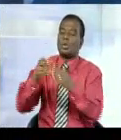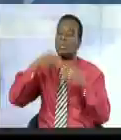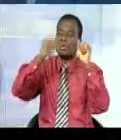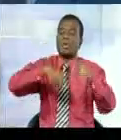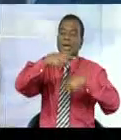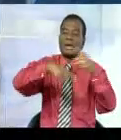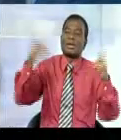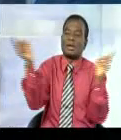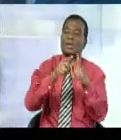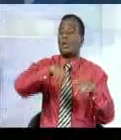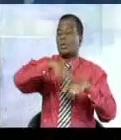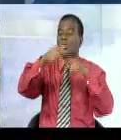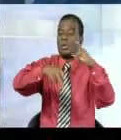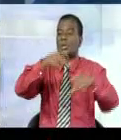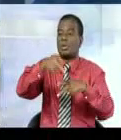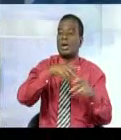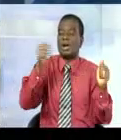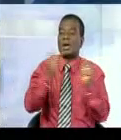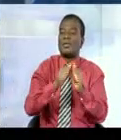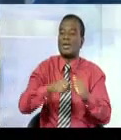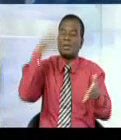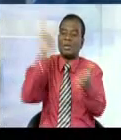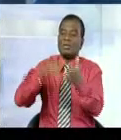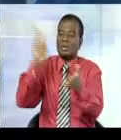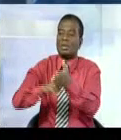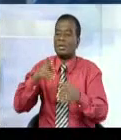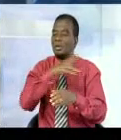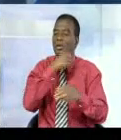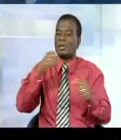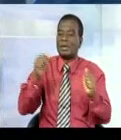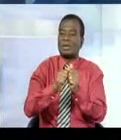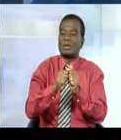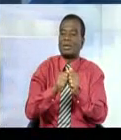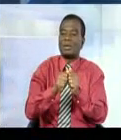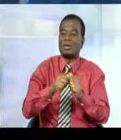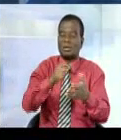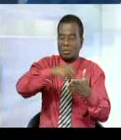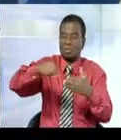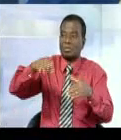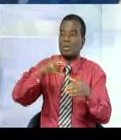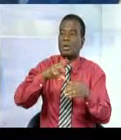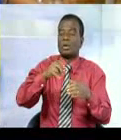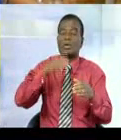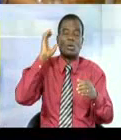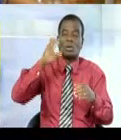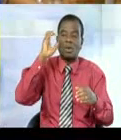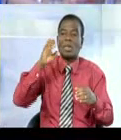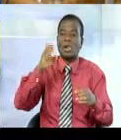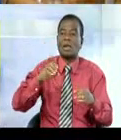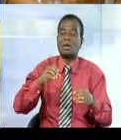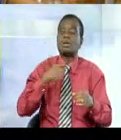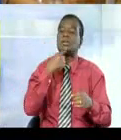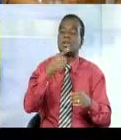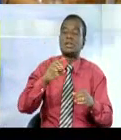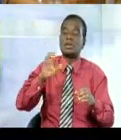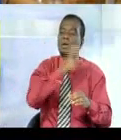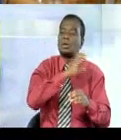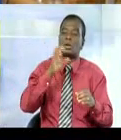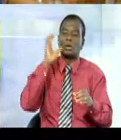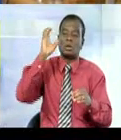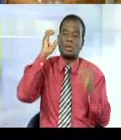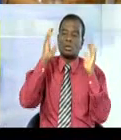à la rencontre de leur public au travers de dédicaces, au travers d'ateliers d'écriture, au travers de conférences. Au dire du